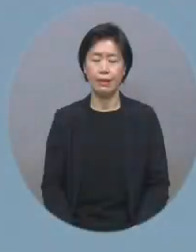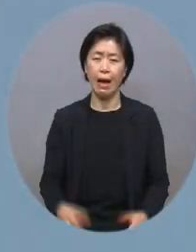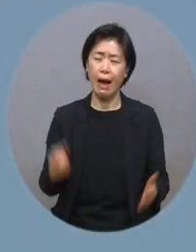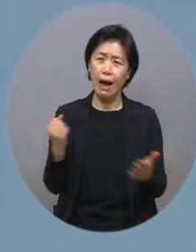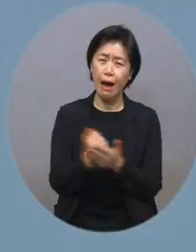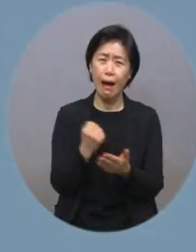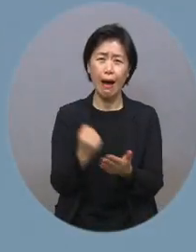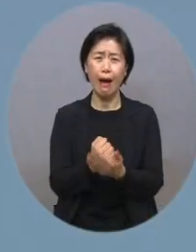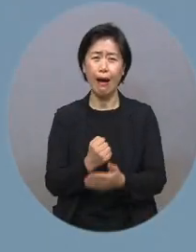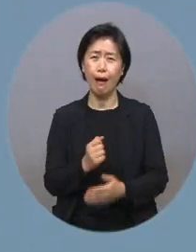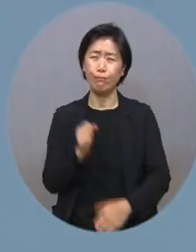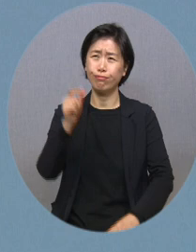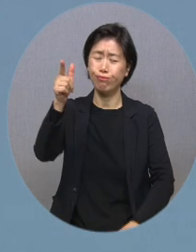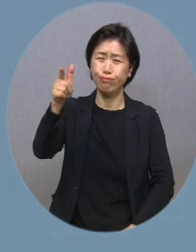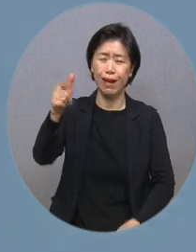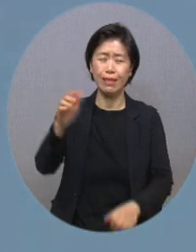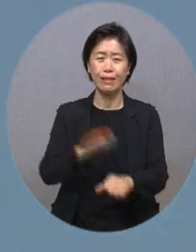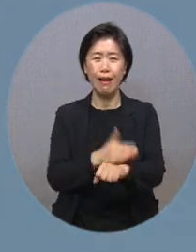안녕.